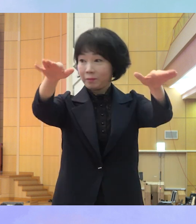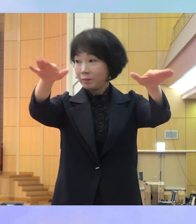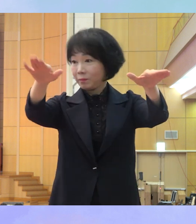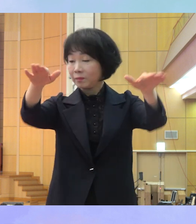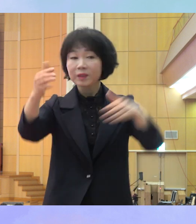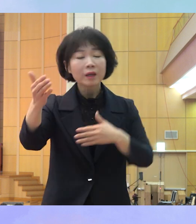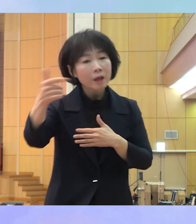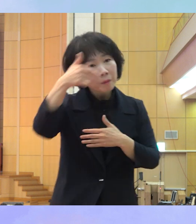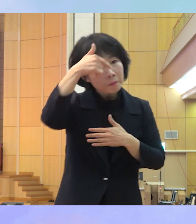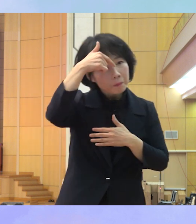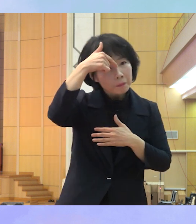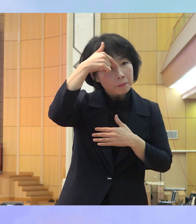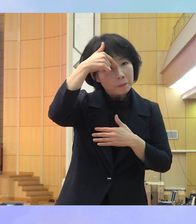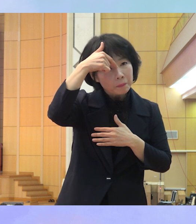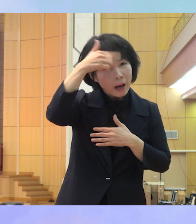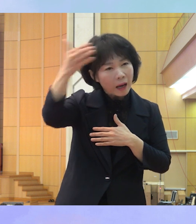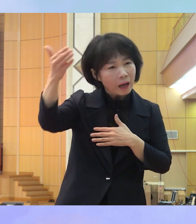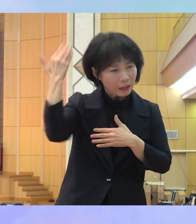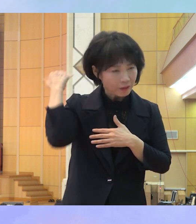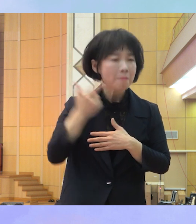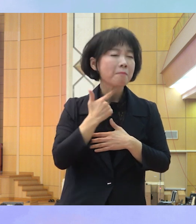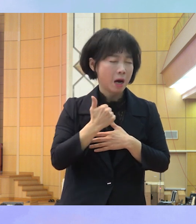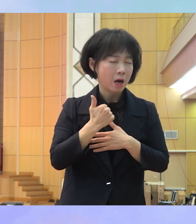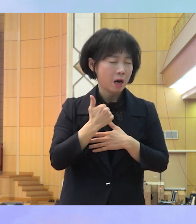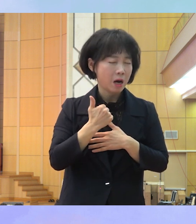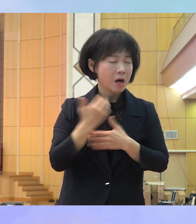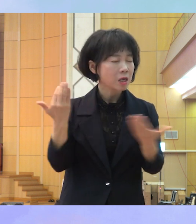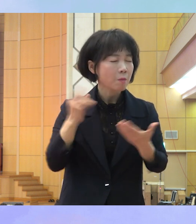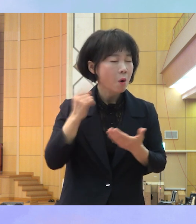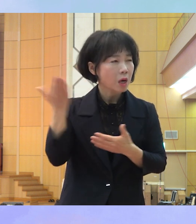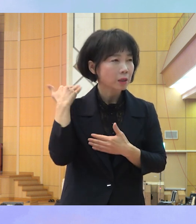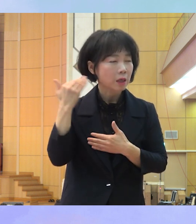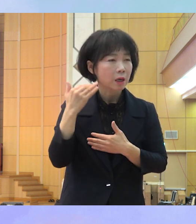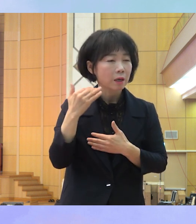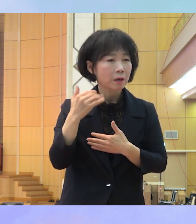예전에 있었던 일인데